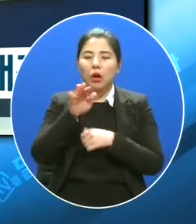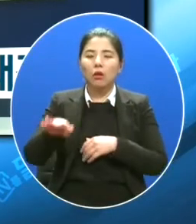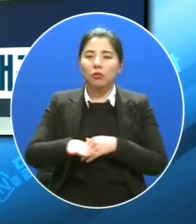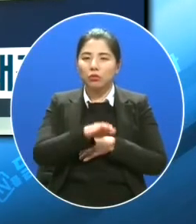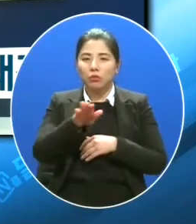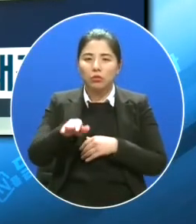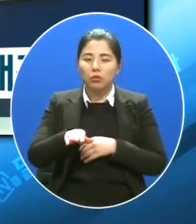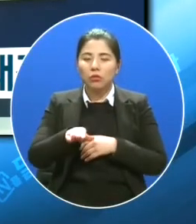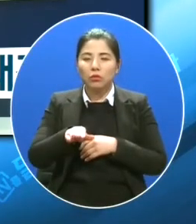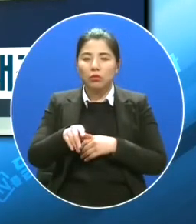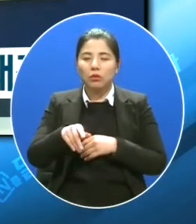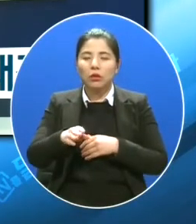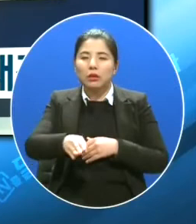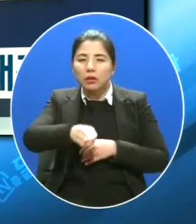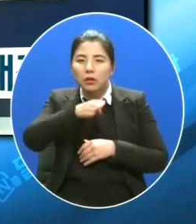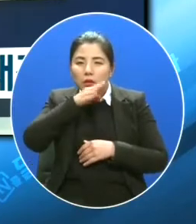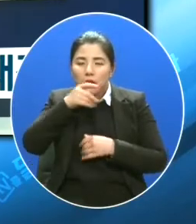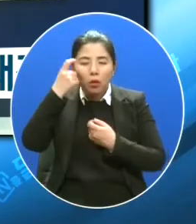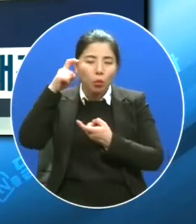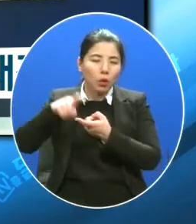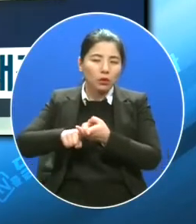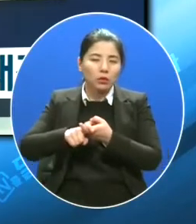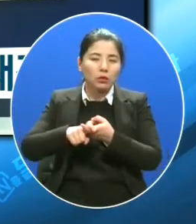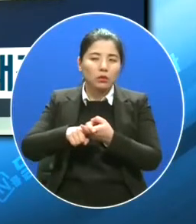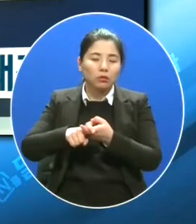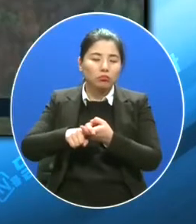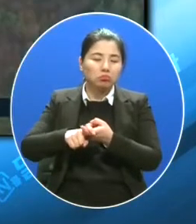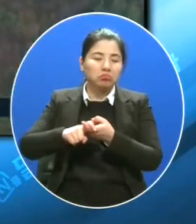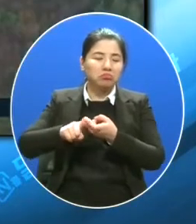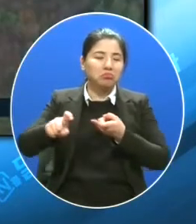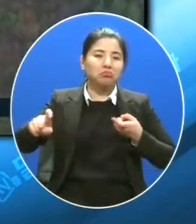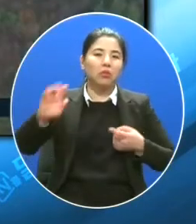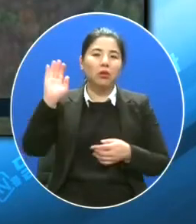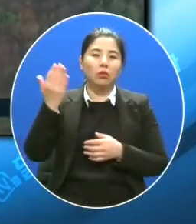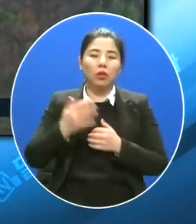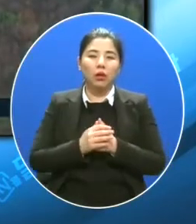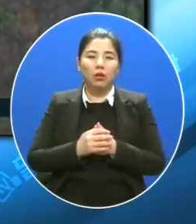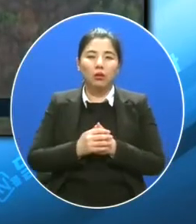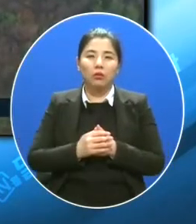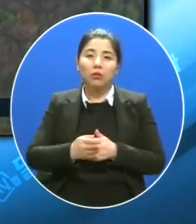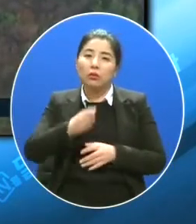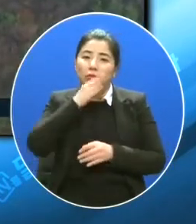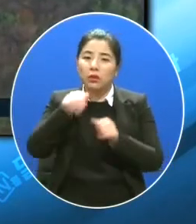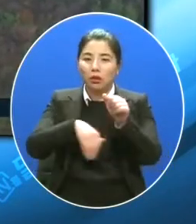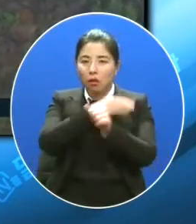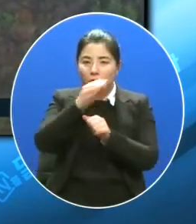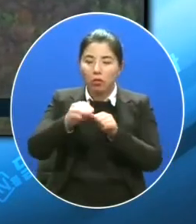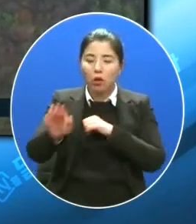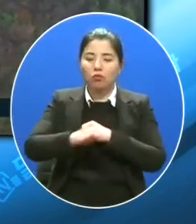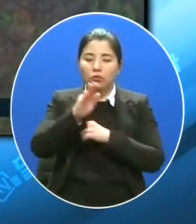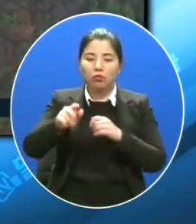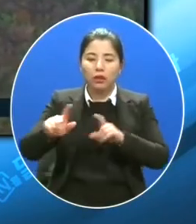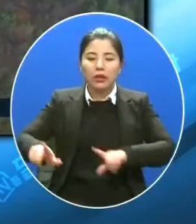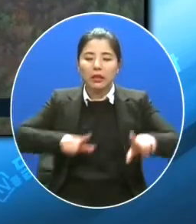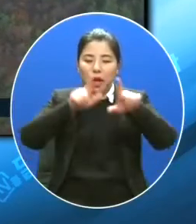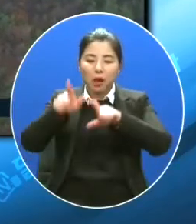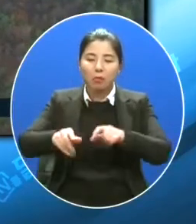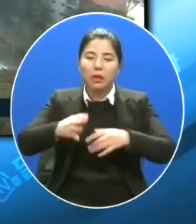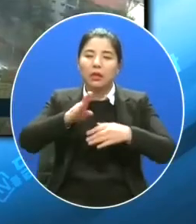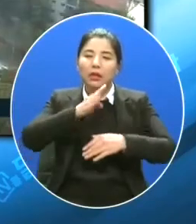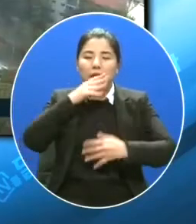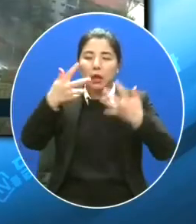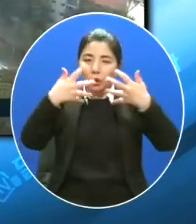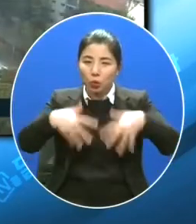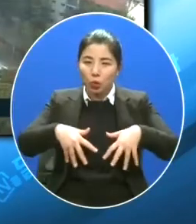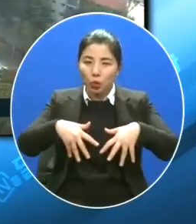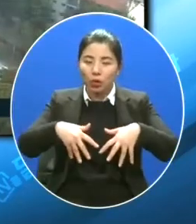하여금 진짜에서 관심이 멀어지도록 만들기 때문입니다. 진짜 현실이란 우리 삶의 실제 조건을